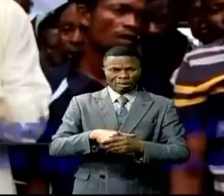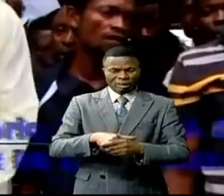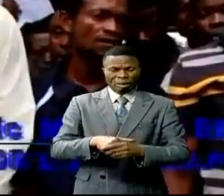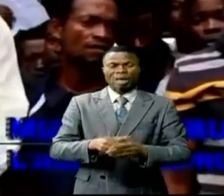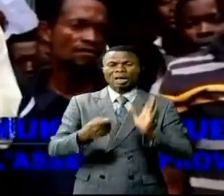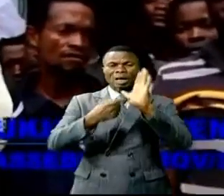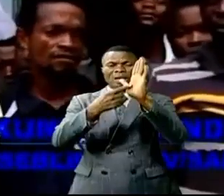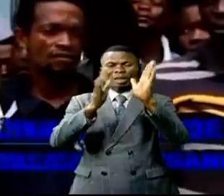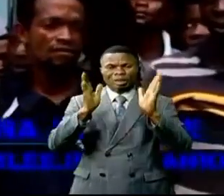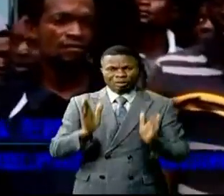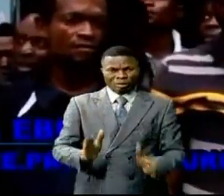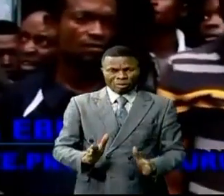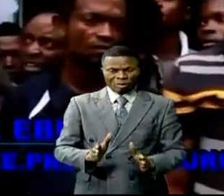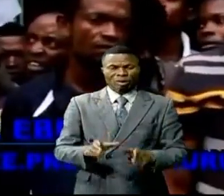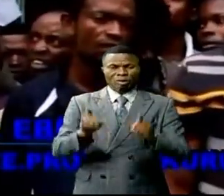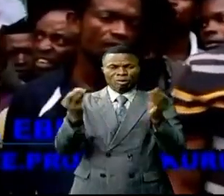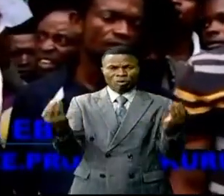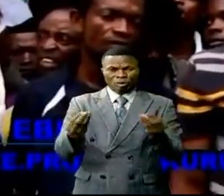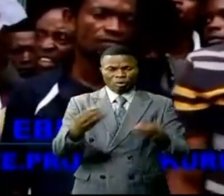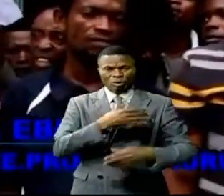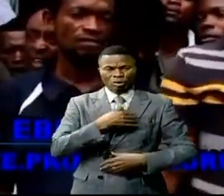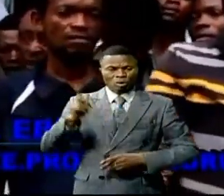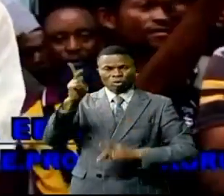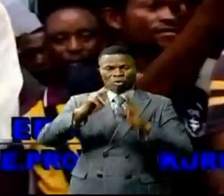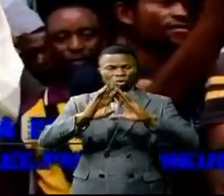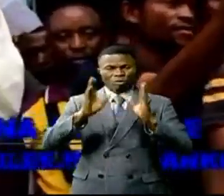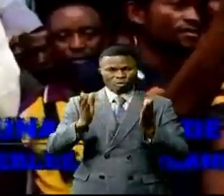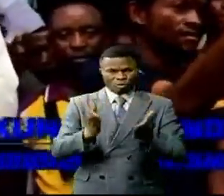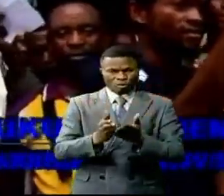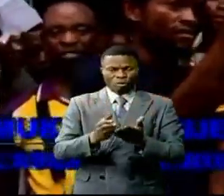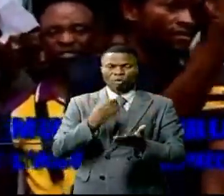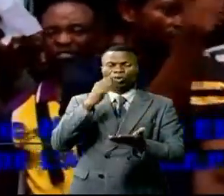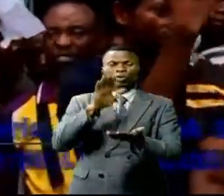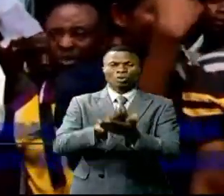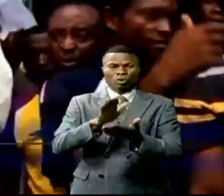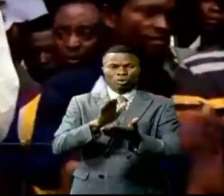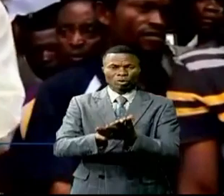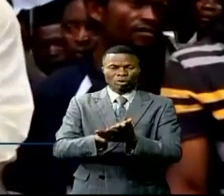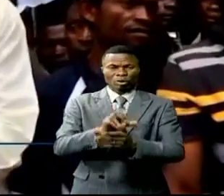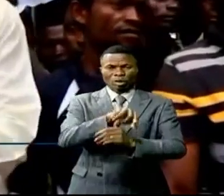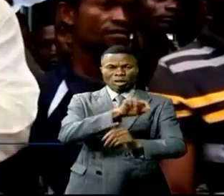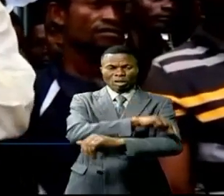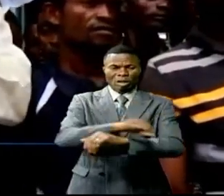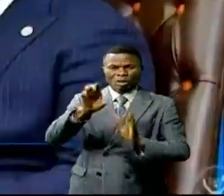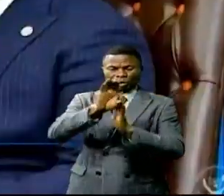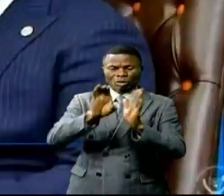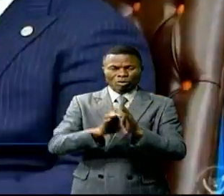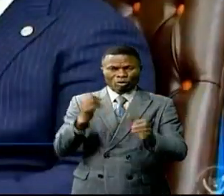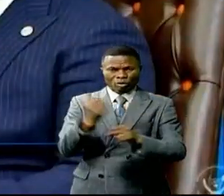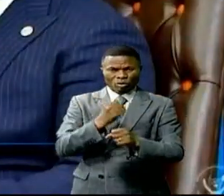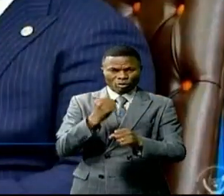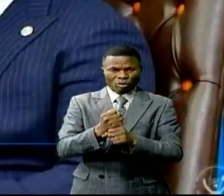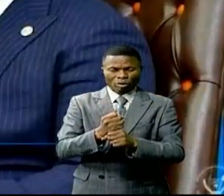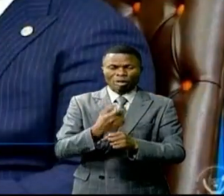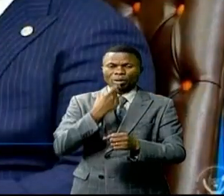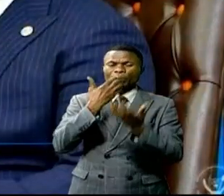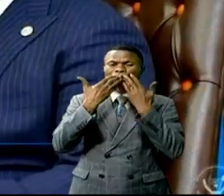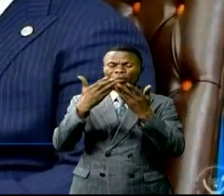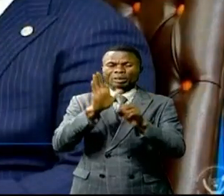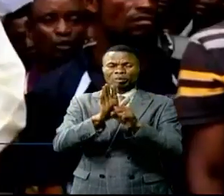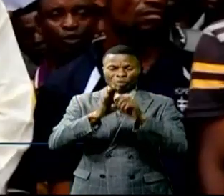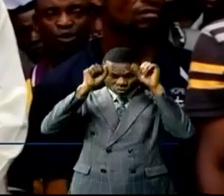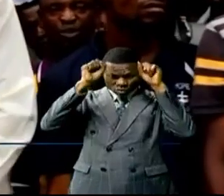représentants. C'est ainsi qu'au nom de la population, nous félicitons la Cour constitutionnelle pour son travail et remercions le chef de